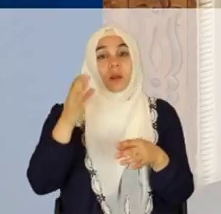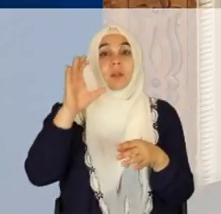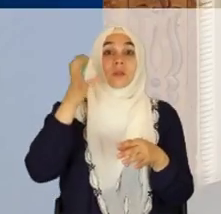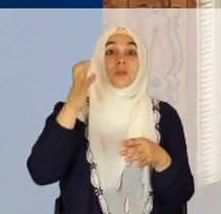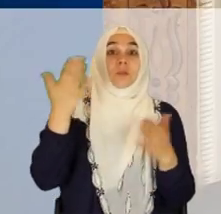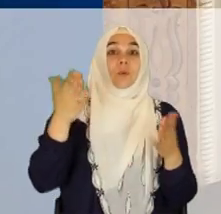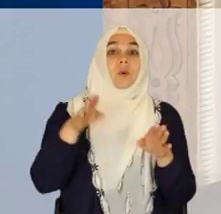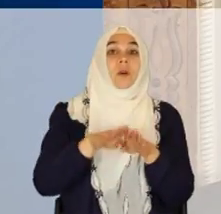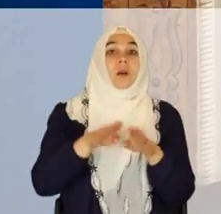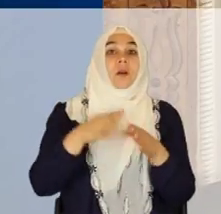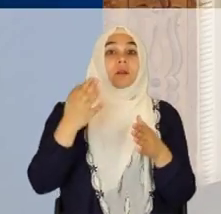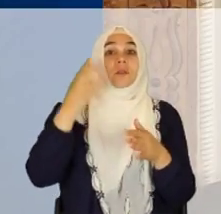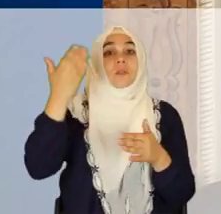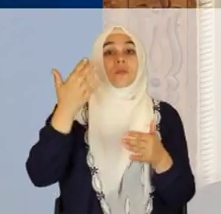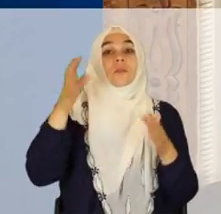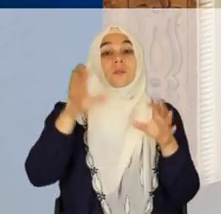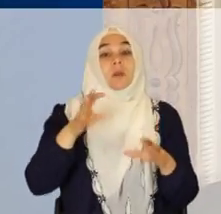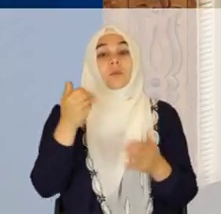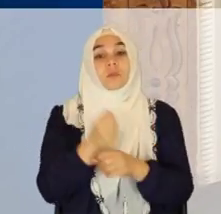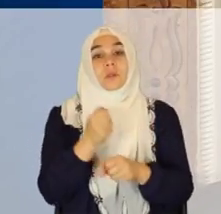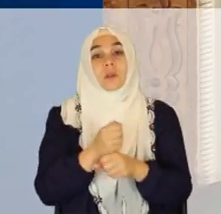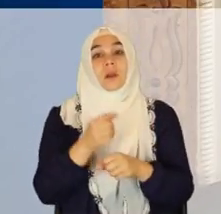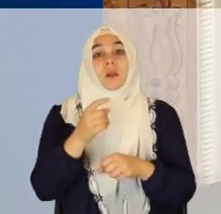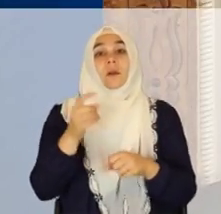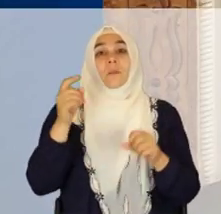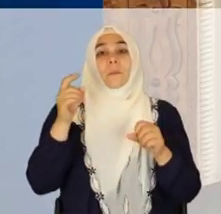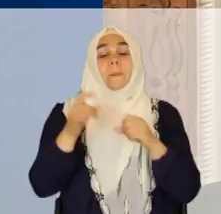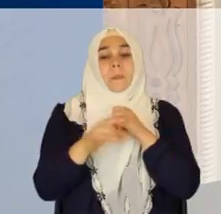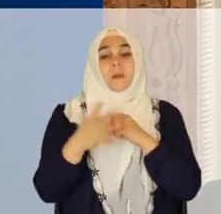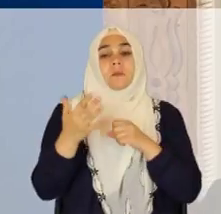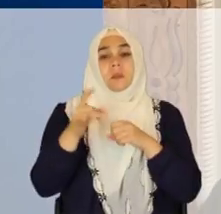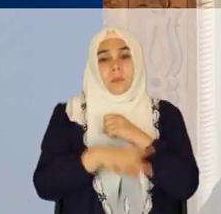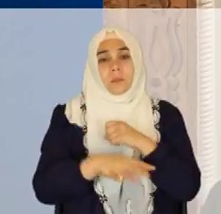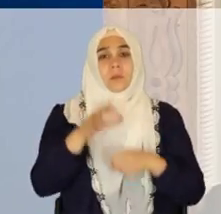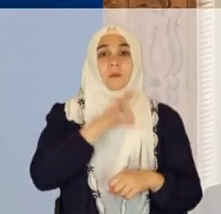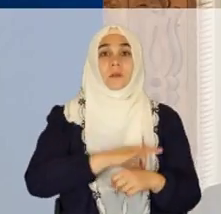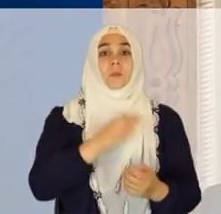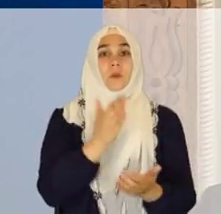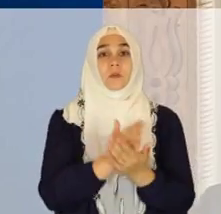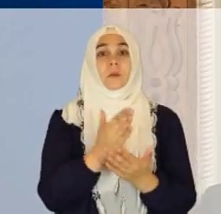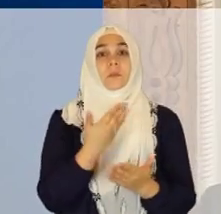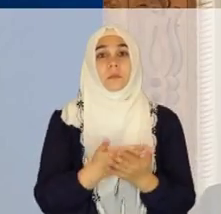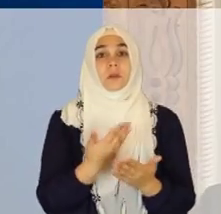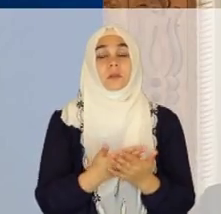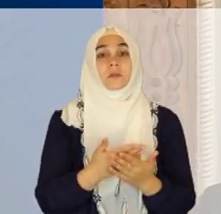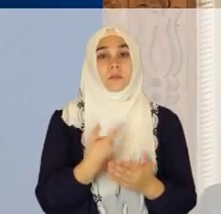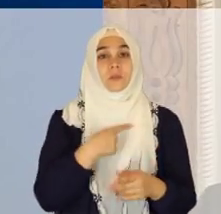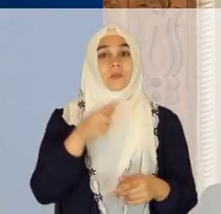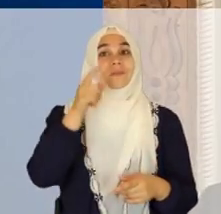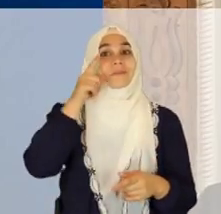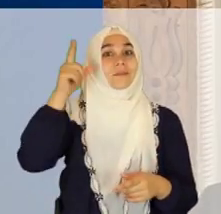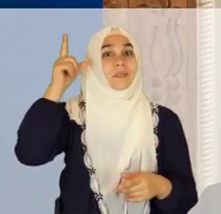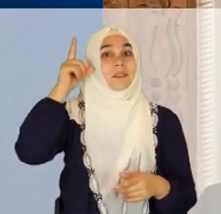Qoida tayyor. Chiqarib ko'ringlar, qaysi birida kambag'allarga ko'p manfaat bo'ladi. Ha, biz shunaqa qilganmiz